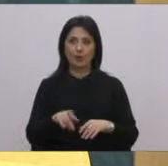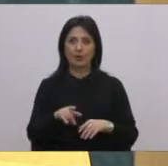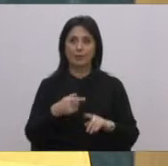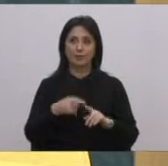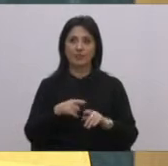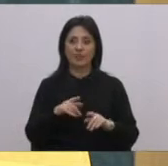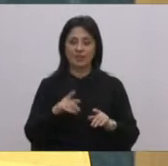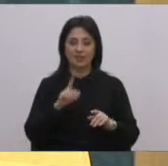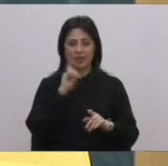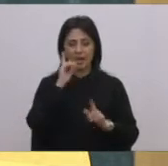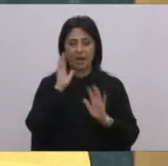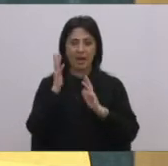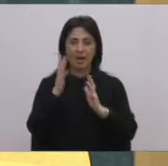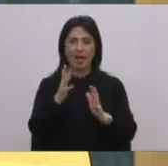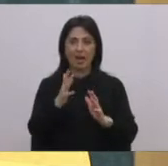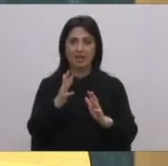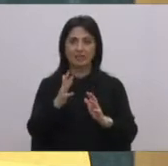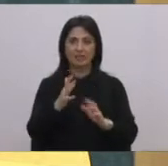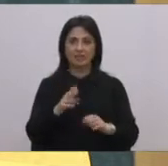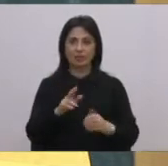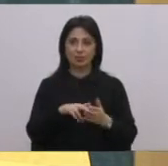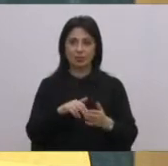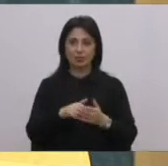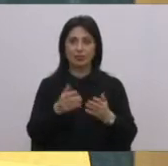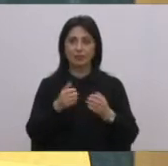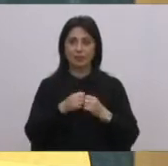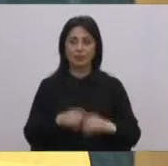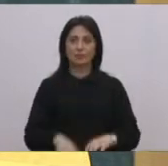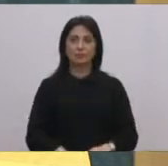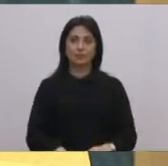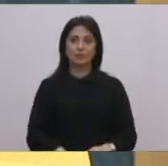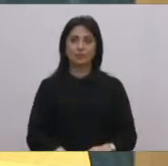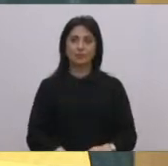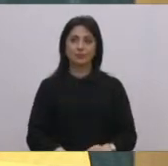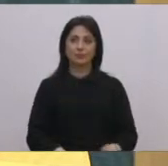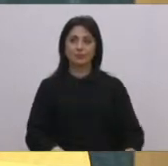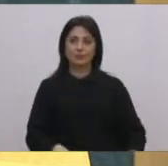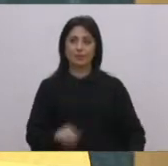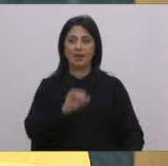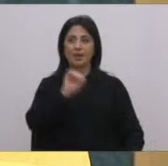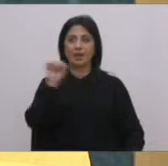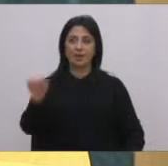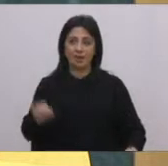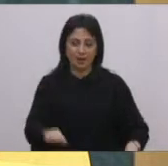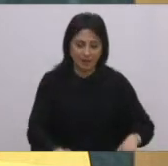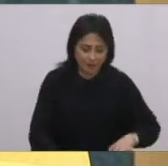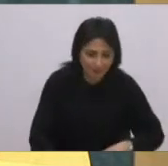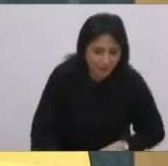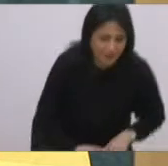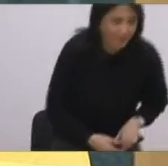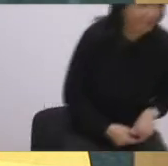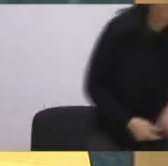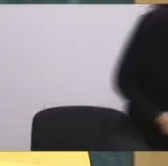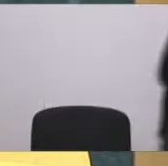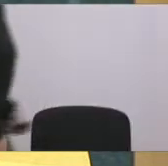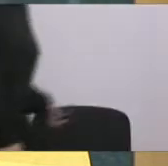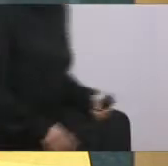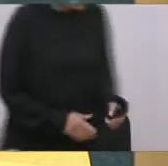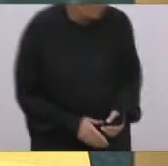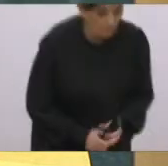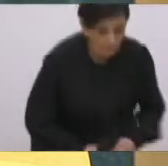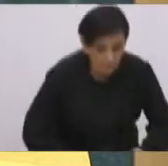რეკრეაციის შესაძლებლობა უკაცრავად მიიღო. და Radkma